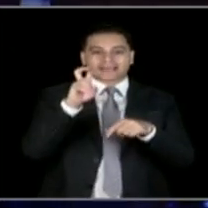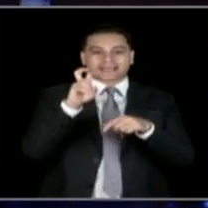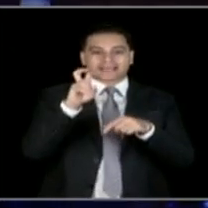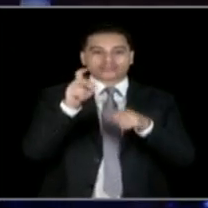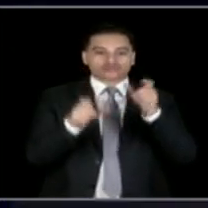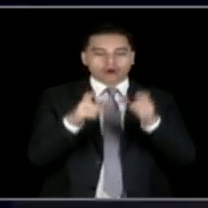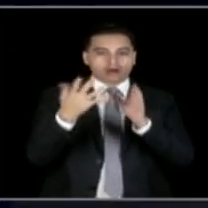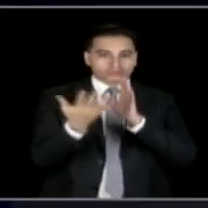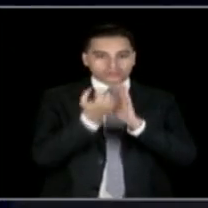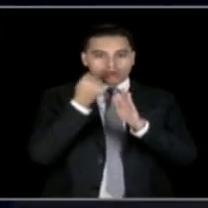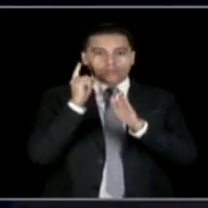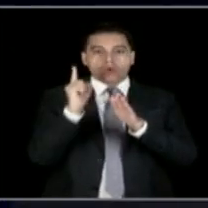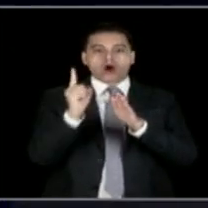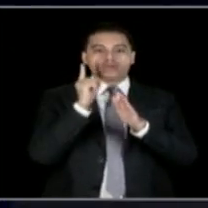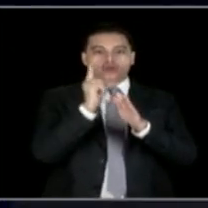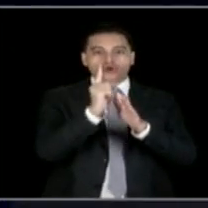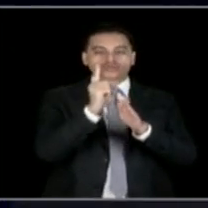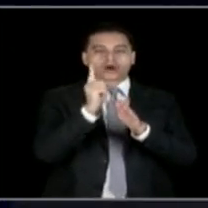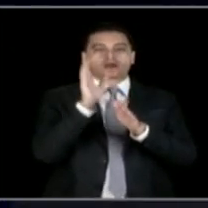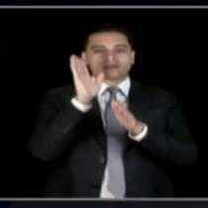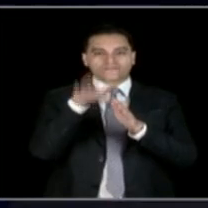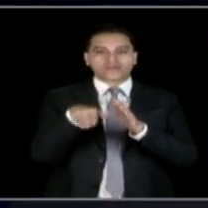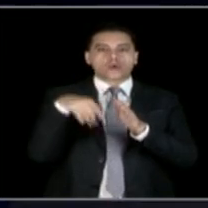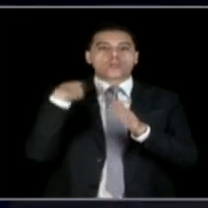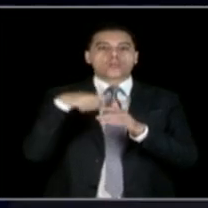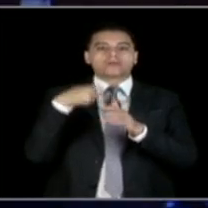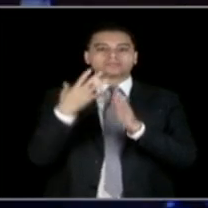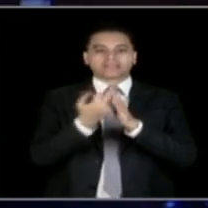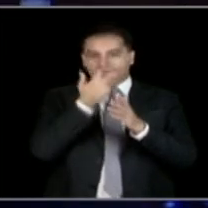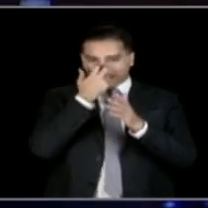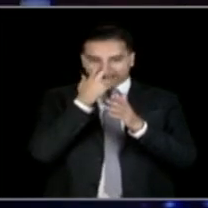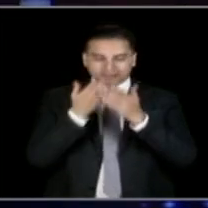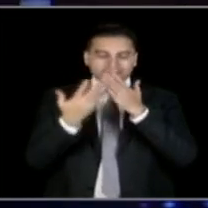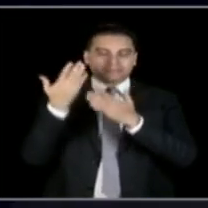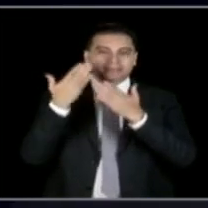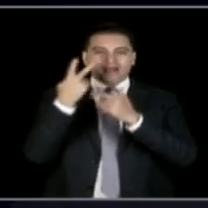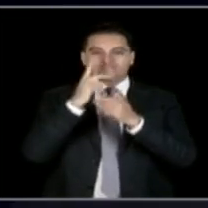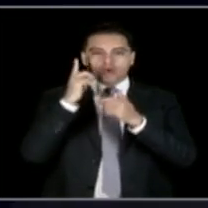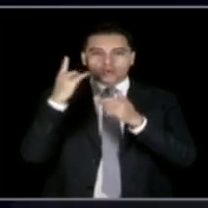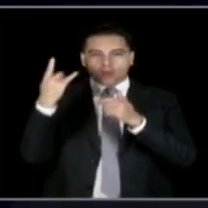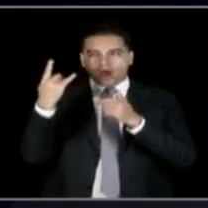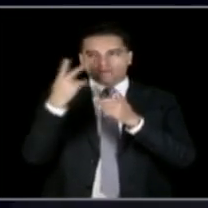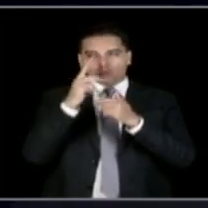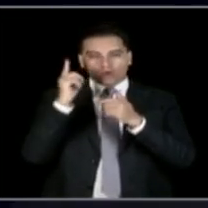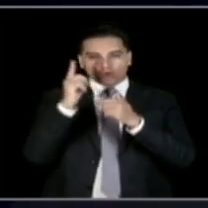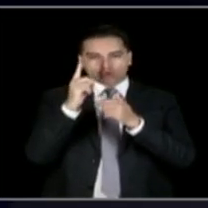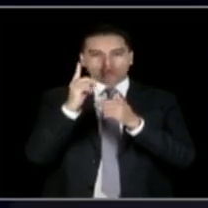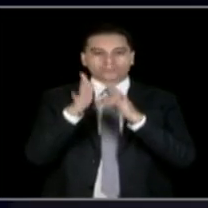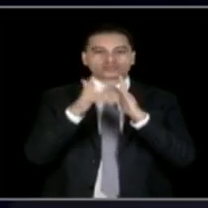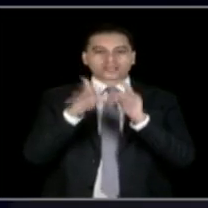وزير. اتعمل مسلسل قصير في 2010 بتقييم على IMDB